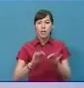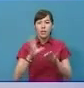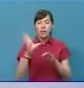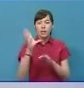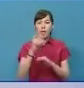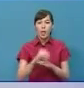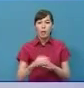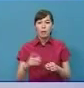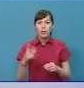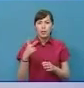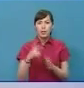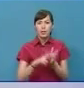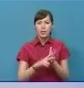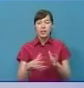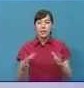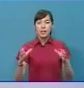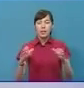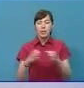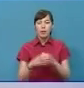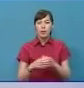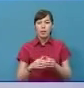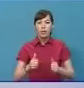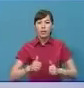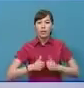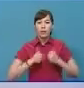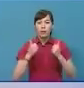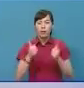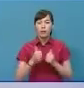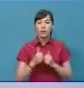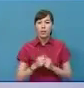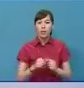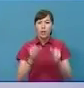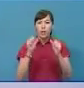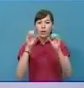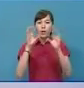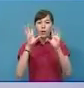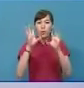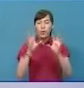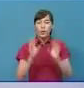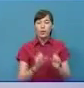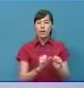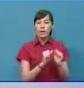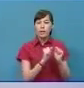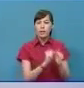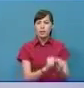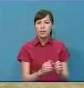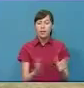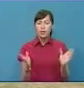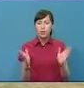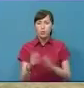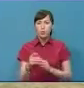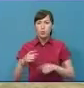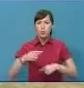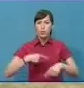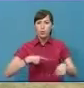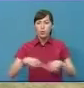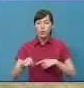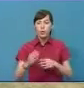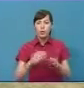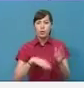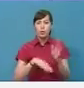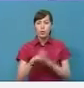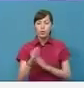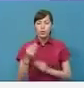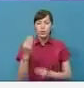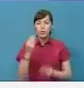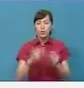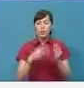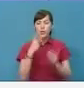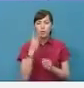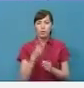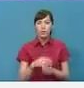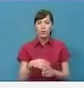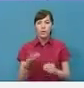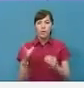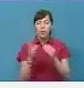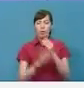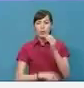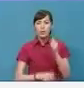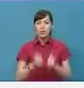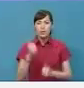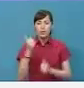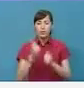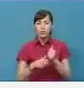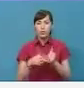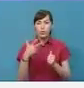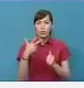команда жеңіске ұмтылды. Ә дегеннен қорғаныс бөлімі бүйірден қақпаға гол салып, үздік ойын көрсетті. Сөйтіп ақтық сынға 4